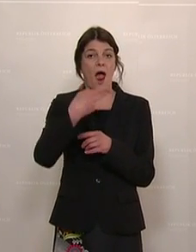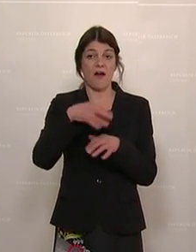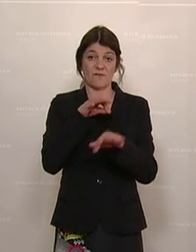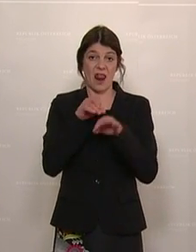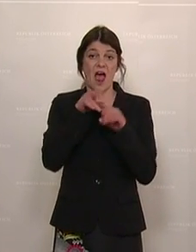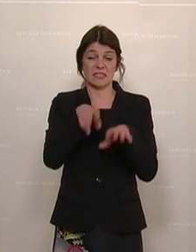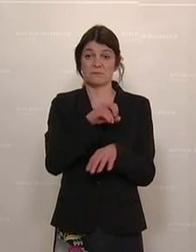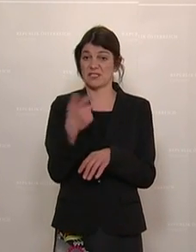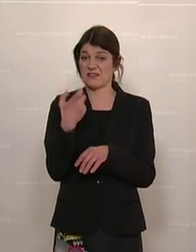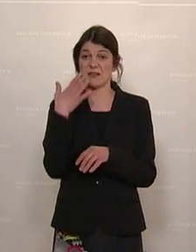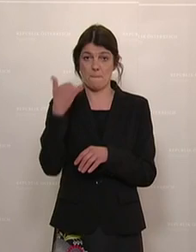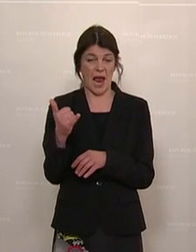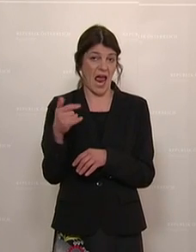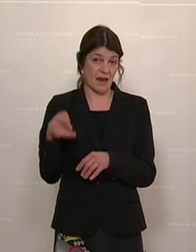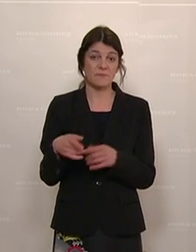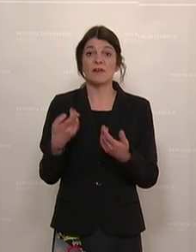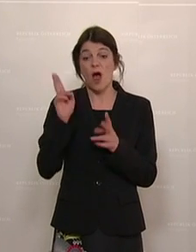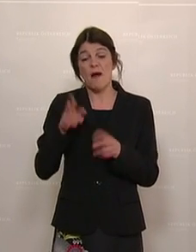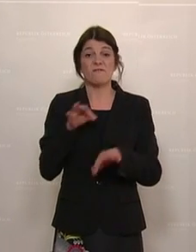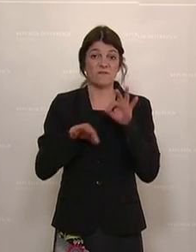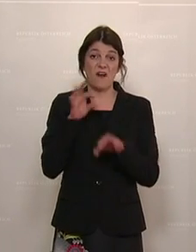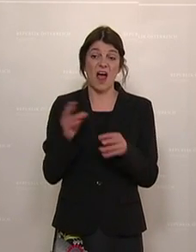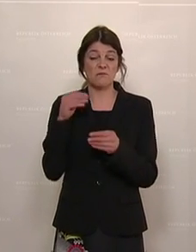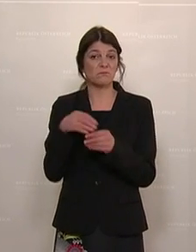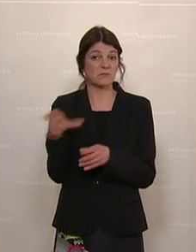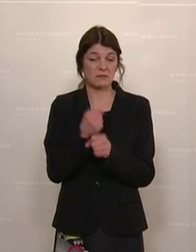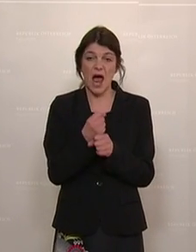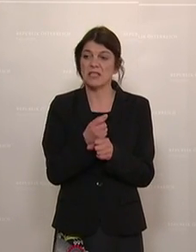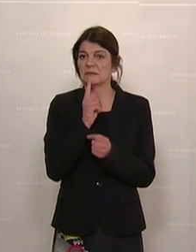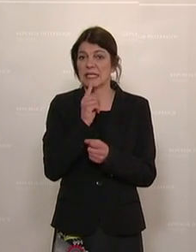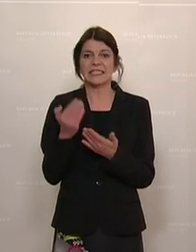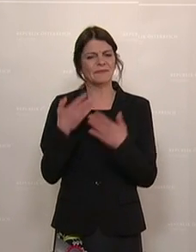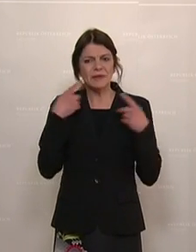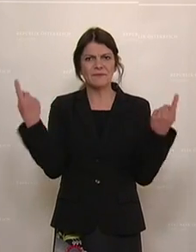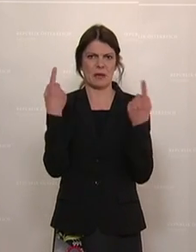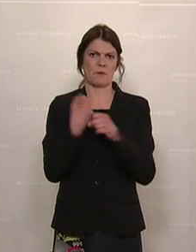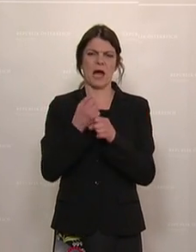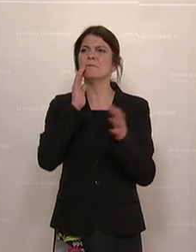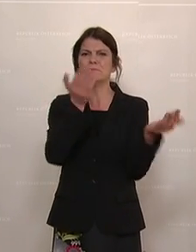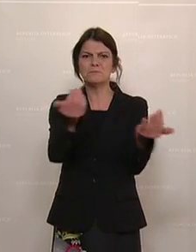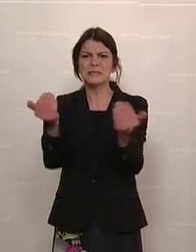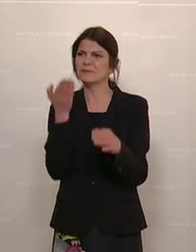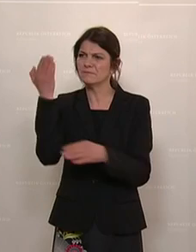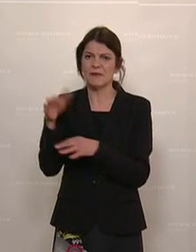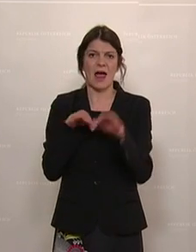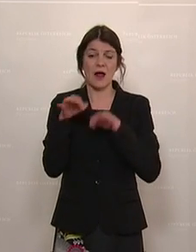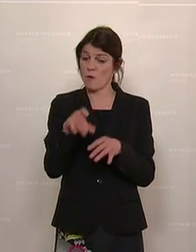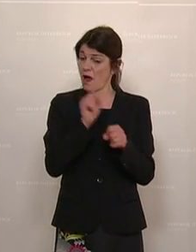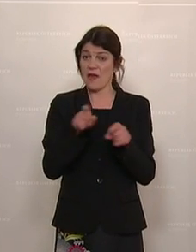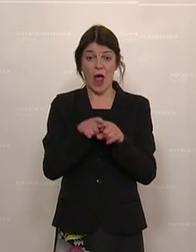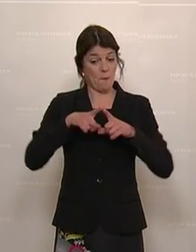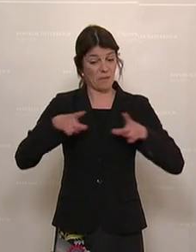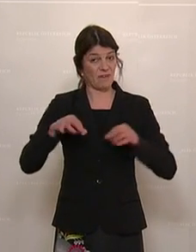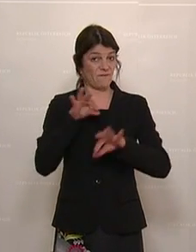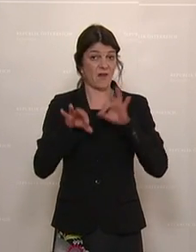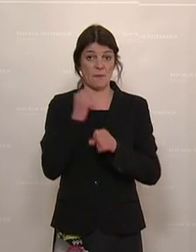meine Wahl, wo es mit der Wahlbeteiligung nicht so prickelnd ausschaut. Deswegen möchte ich auch hier an dieser Stelle Werbung machen. Bitte geht zur Wahl, ihr könnt es auch per Brief wählen.